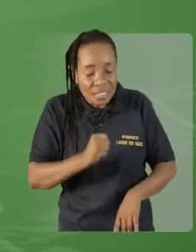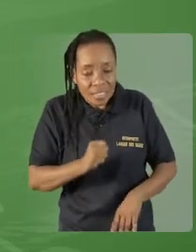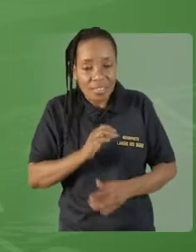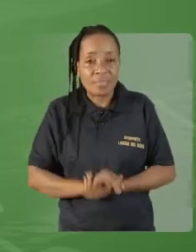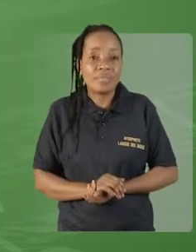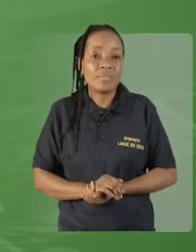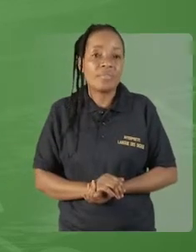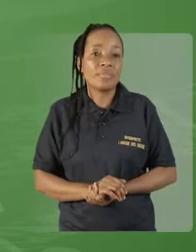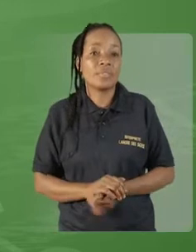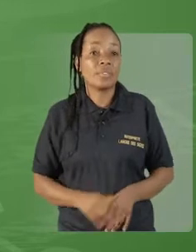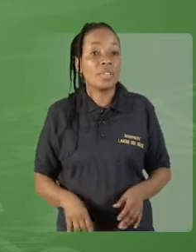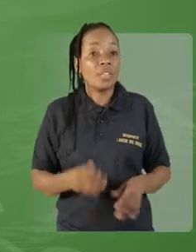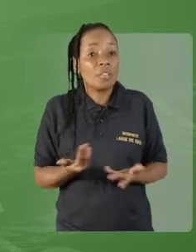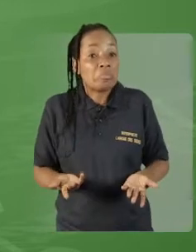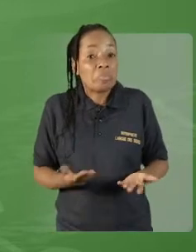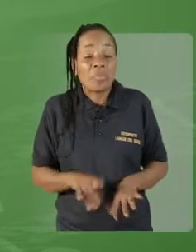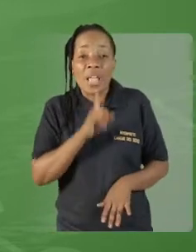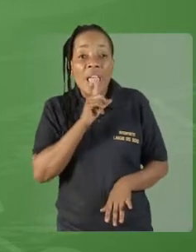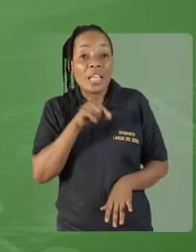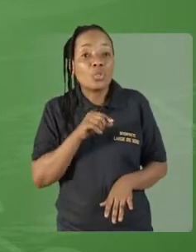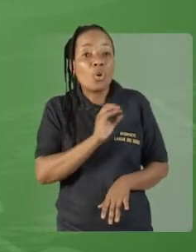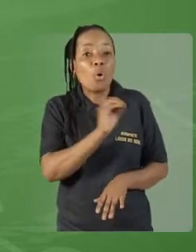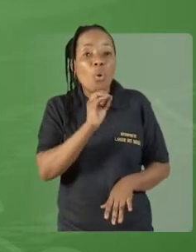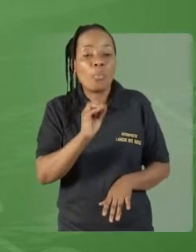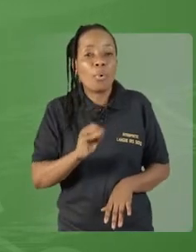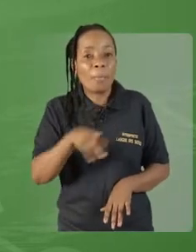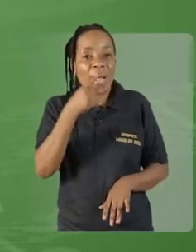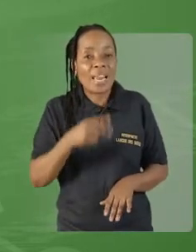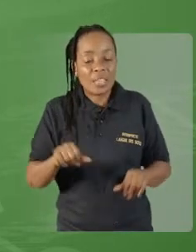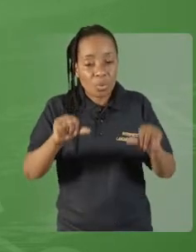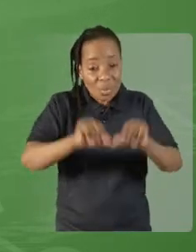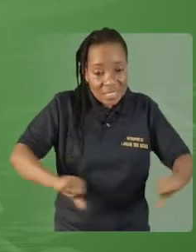Or, peut-on parler de science là où la raison